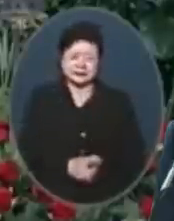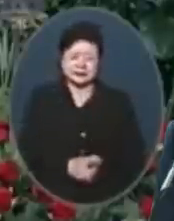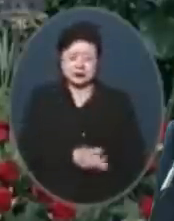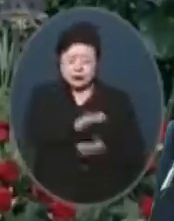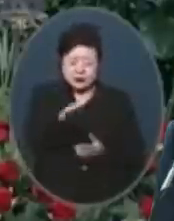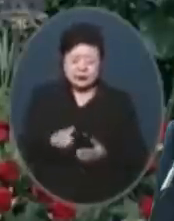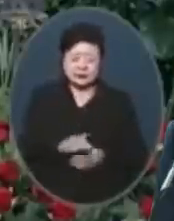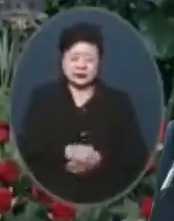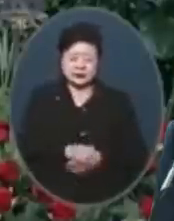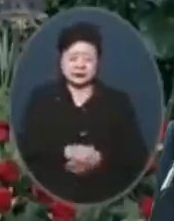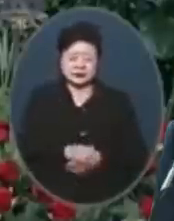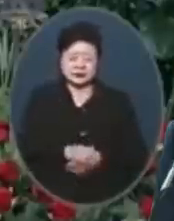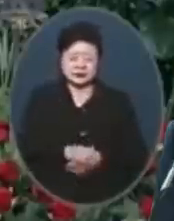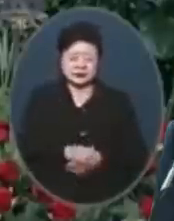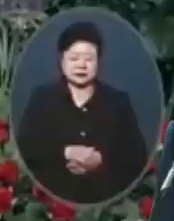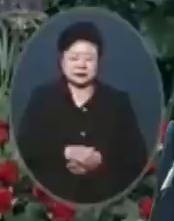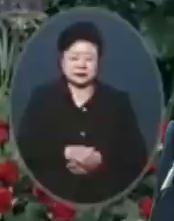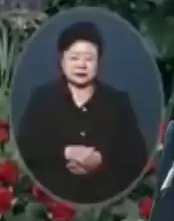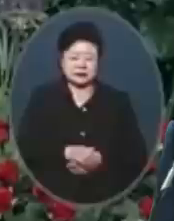우리는 막연하게